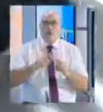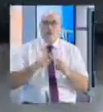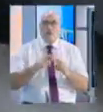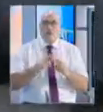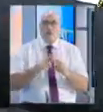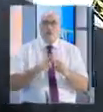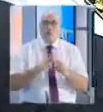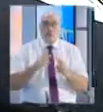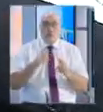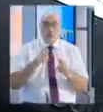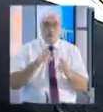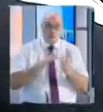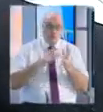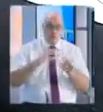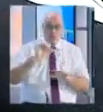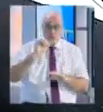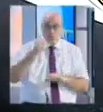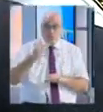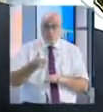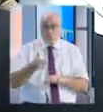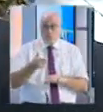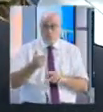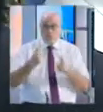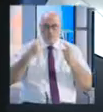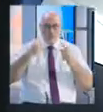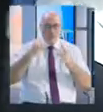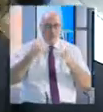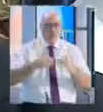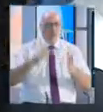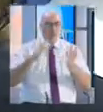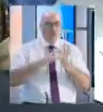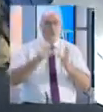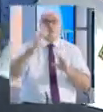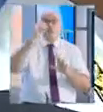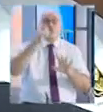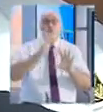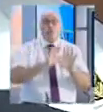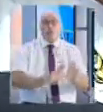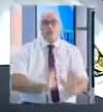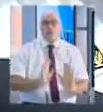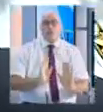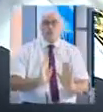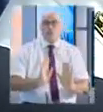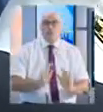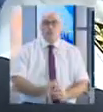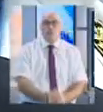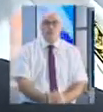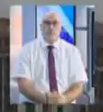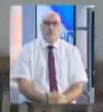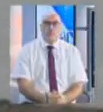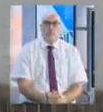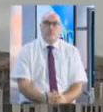ومسنا نحن أولا قبل أن يمس عائلات هؤلاء المفقودين رحمهم الله تعالى، ونحتسبهم من الشهداء إن شاء الله رب